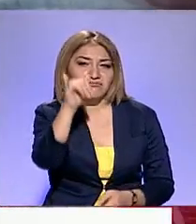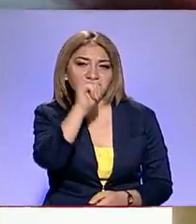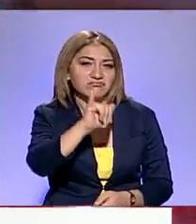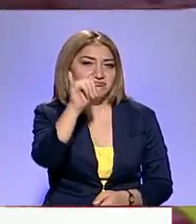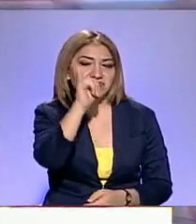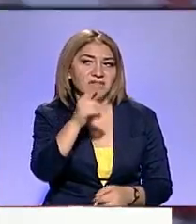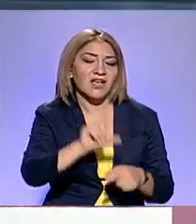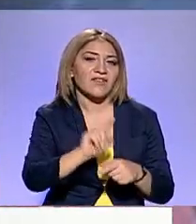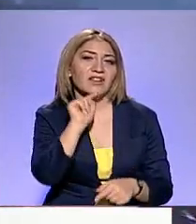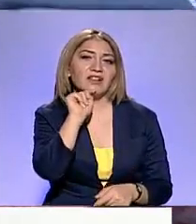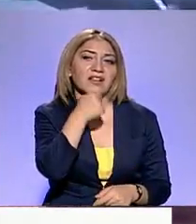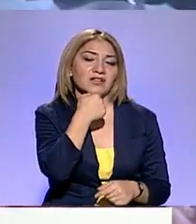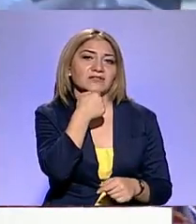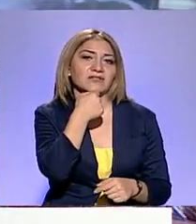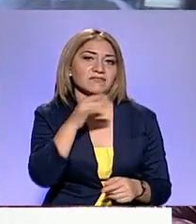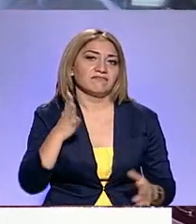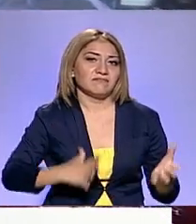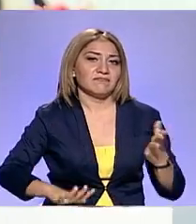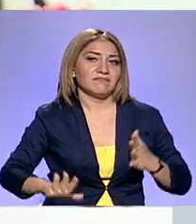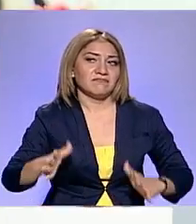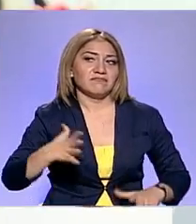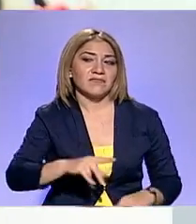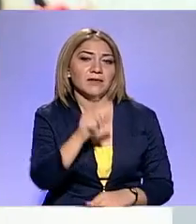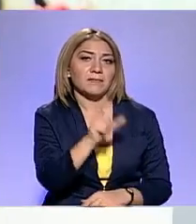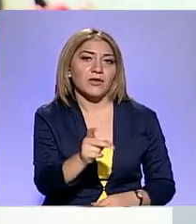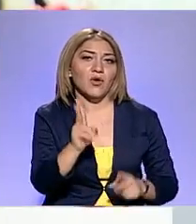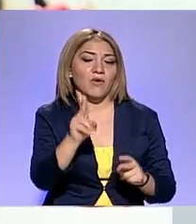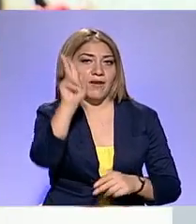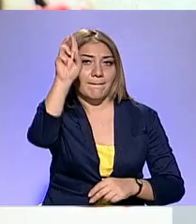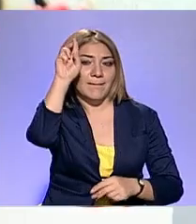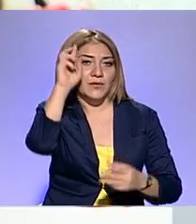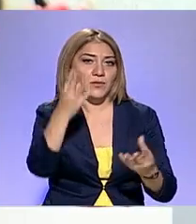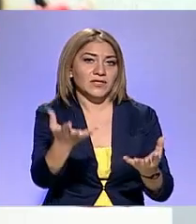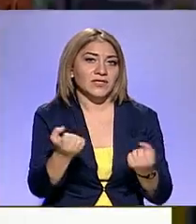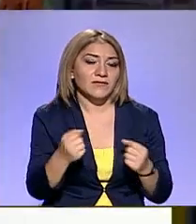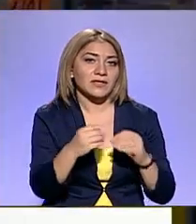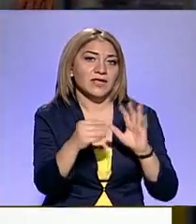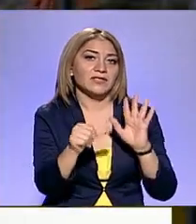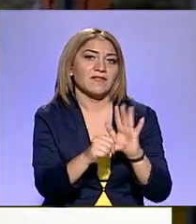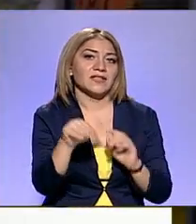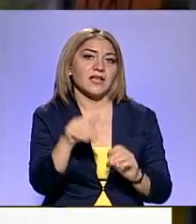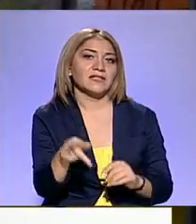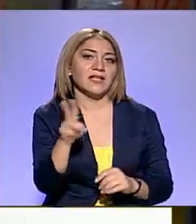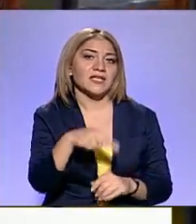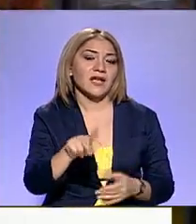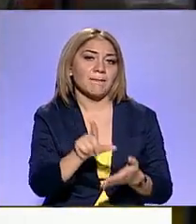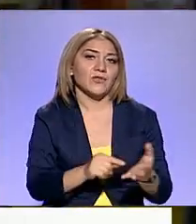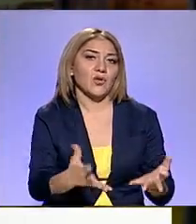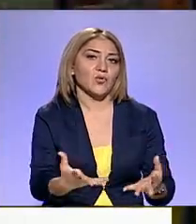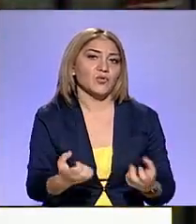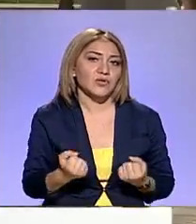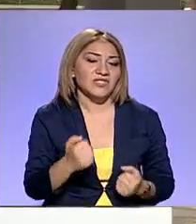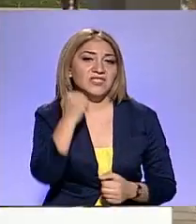Շատ ավելի խնայողական ծախսեր են ստիպված կատարել այն մարդիկ, որոնք պետությունից ստանում են ընդամենը 16,000 դրամ աջակցություն։